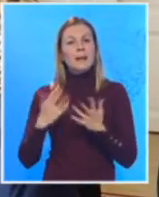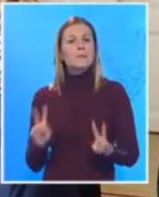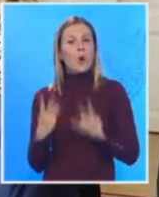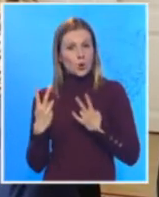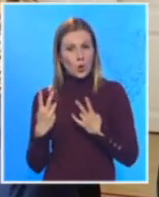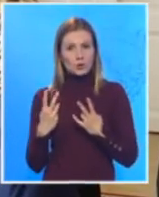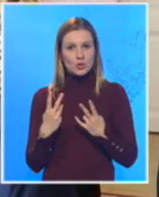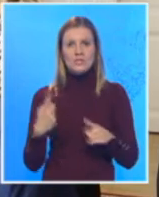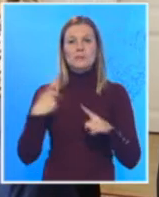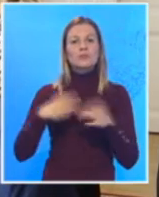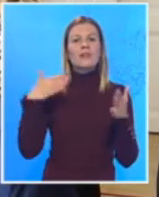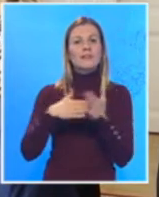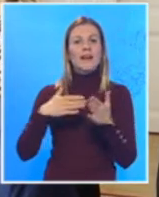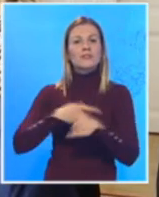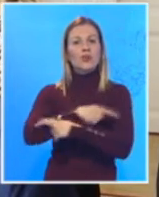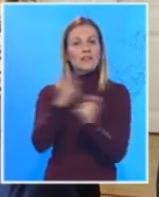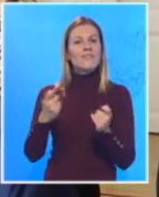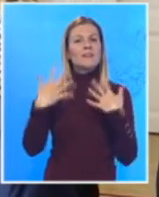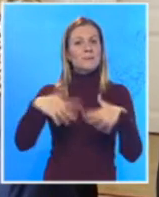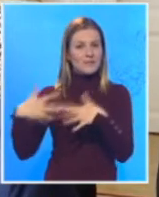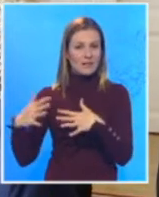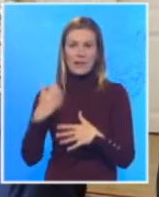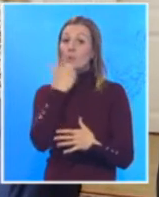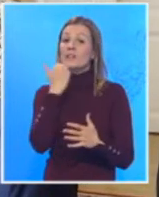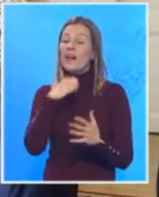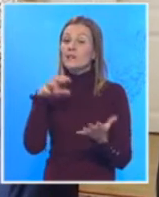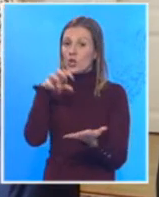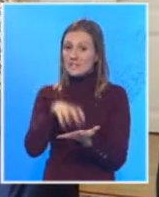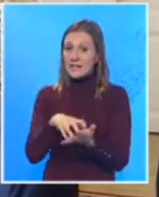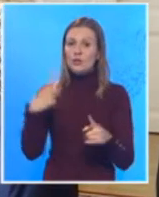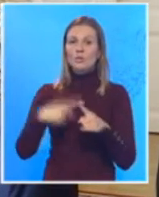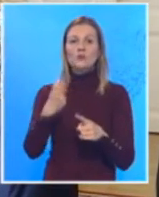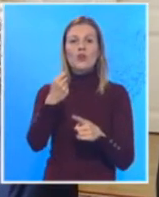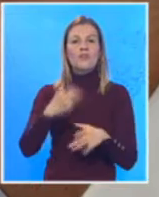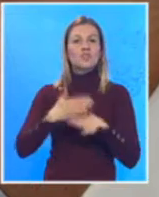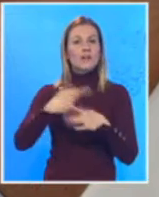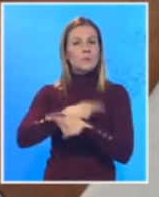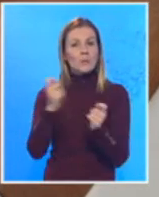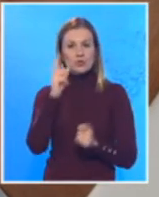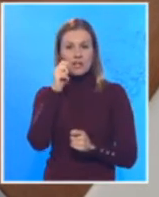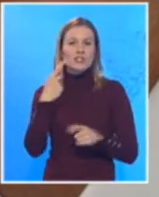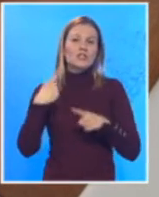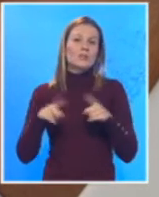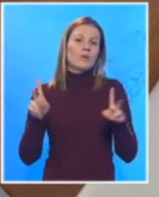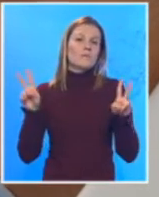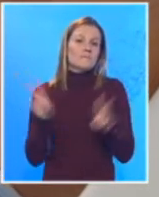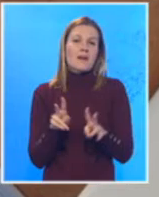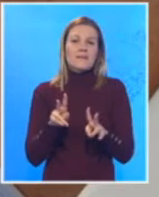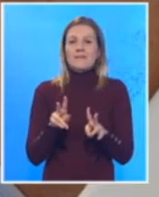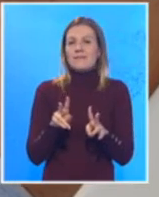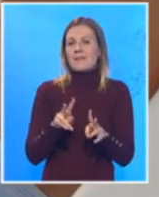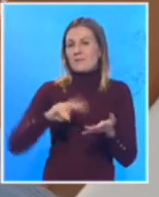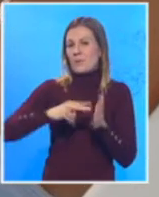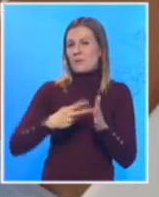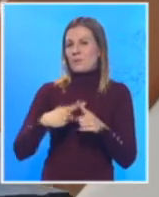direktnim davanjima privrednim subjektima u privatnom sektoru i novčanoj pomoći građanima u cilju ublažavanja ekonomskih posljedica bolesti